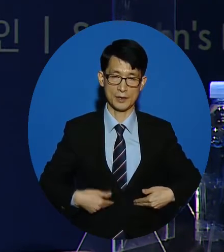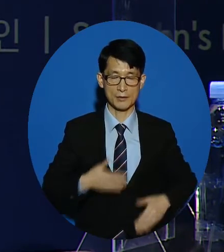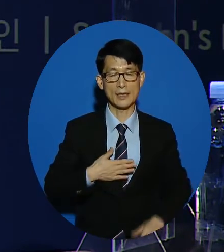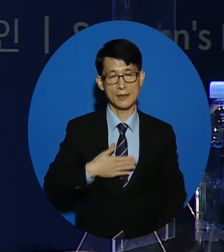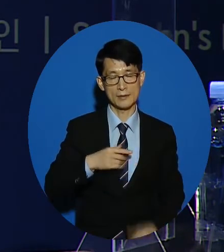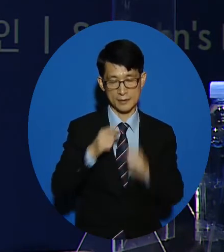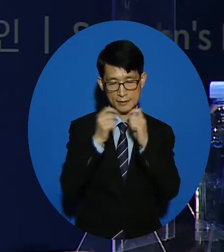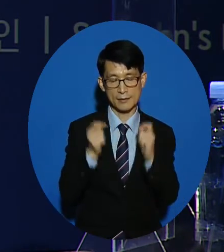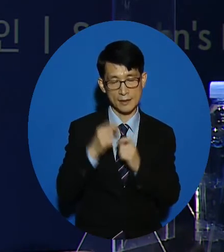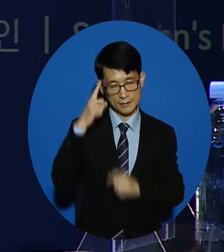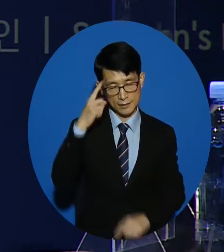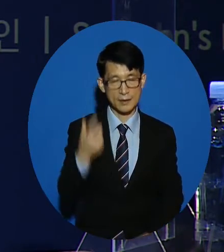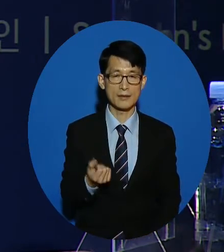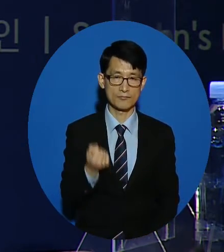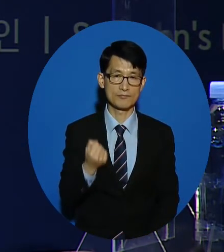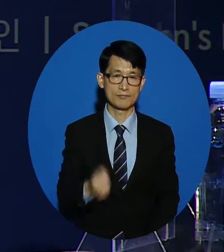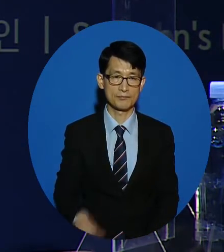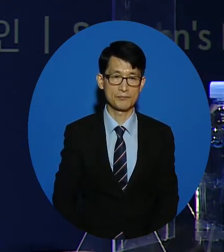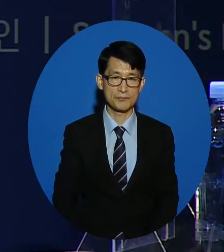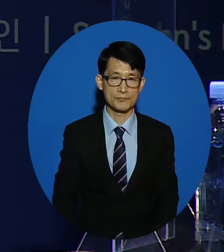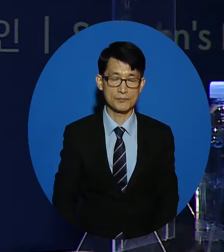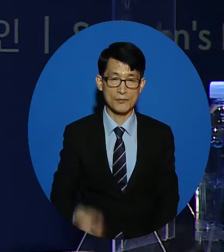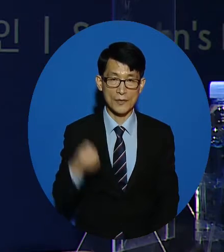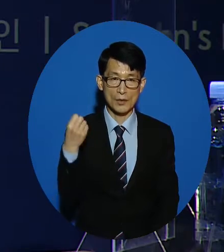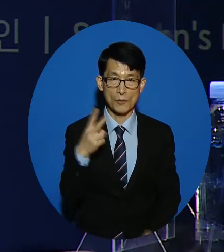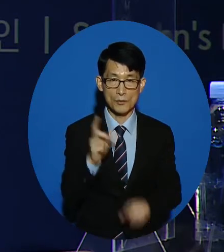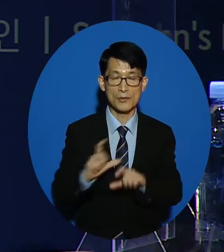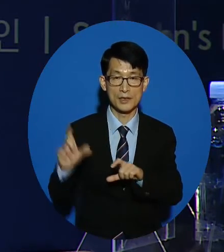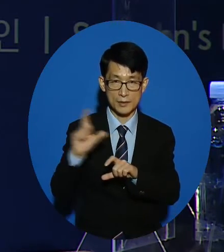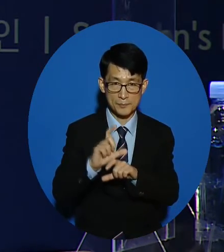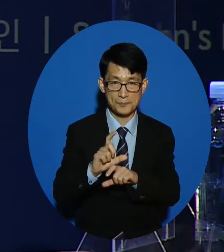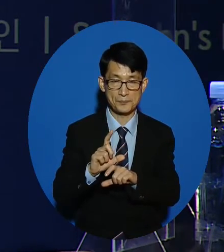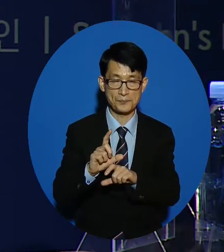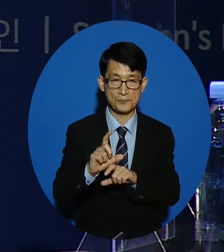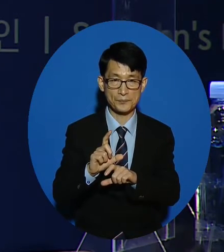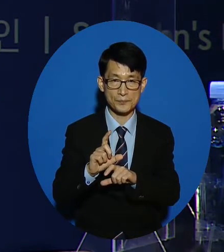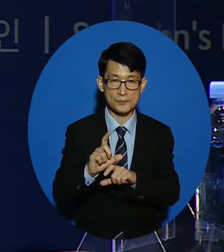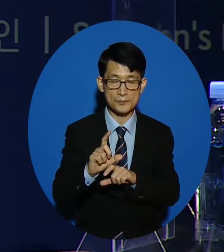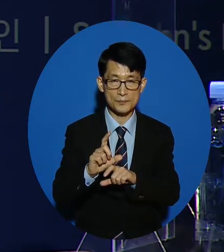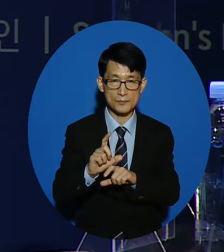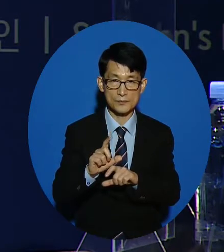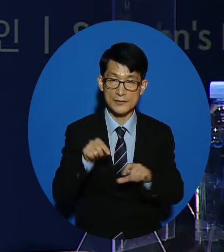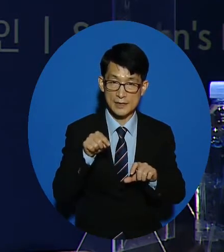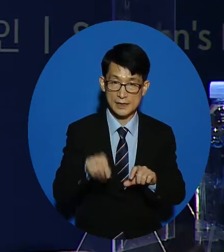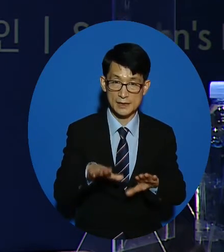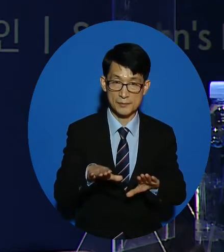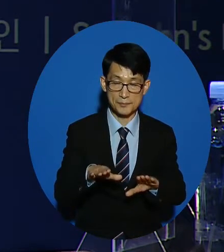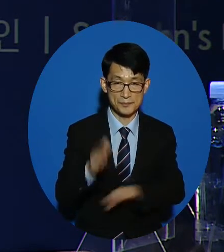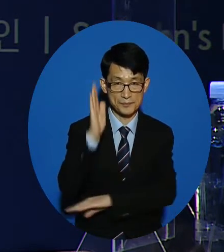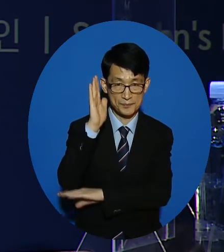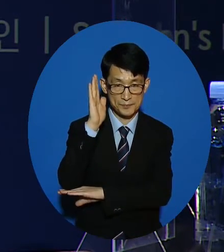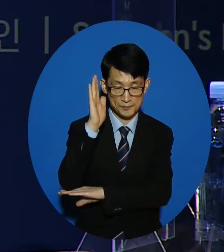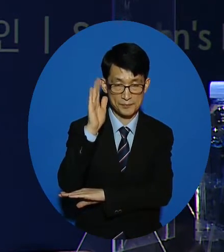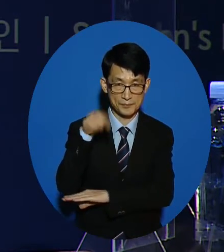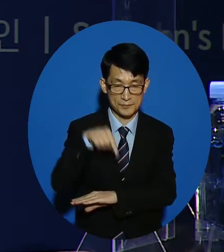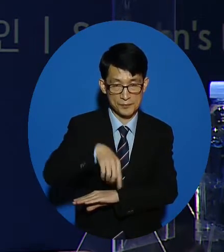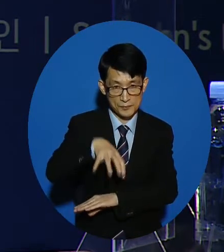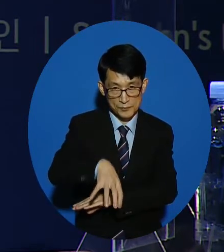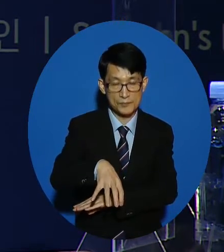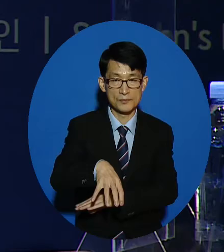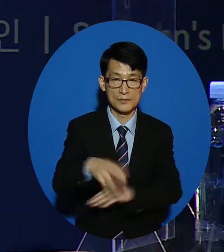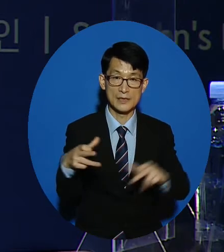생각입니다. 아울러 저는 우리 이 자리가